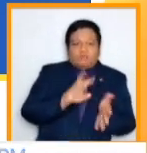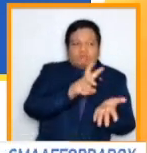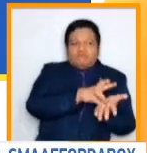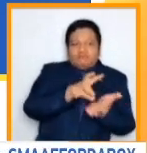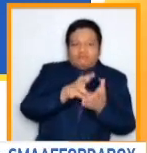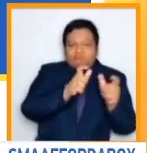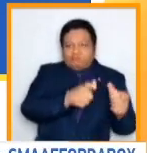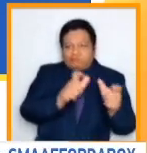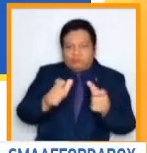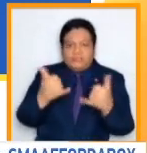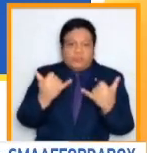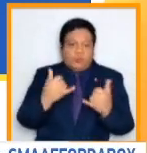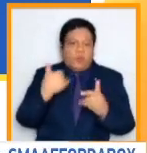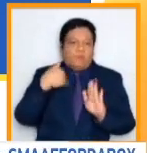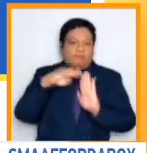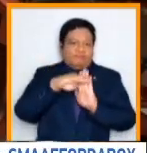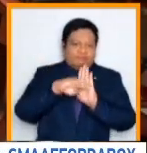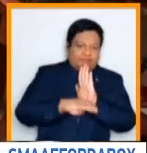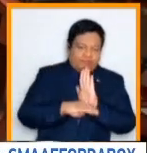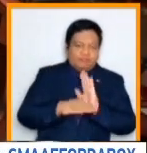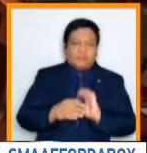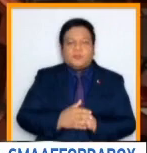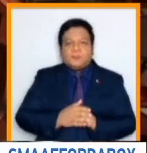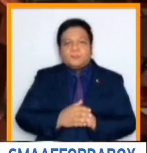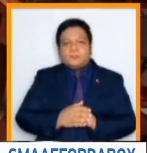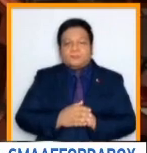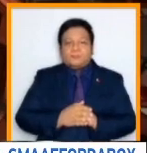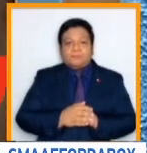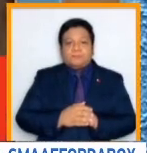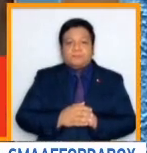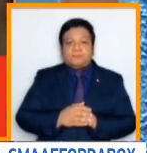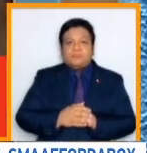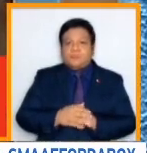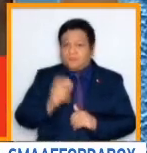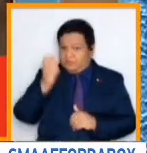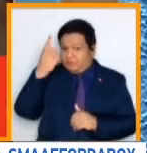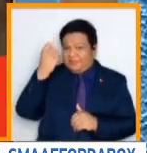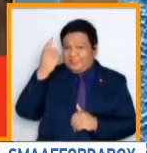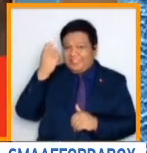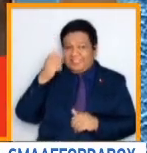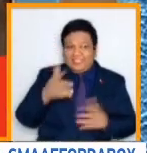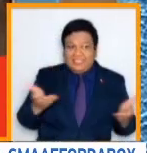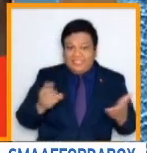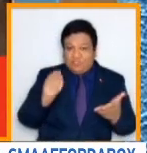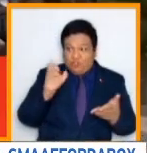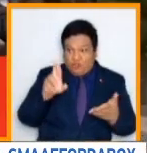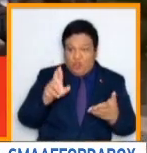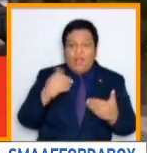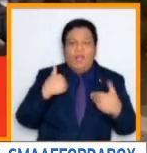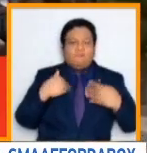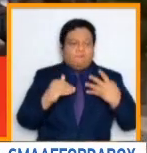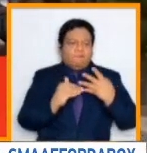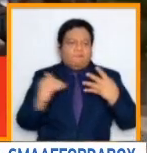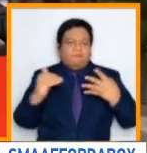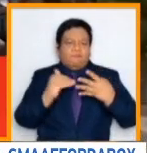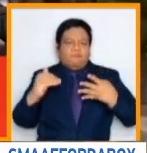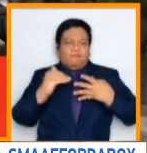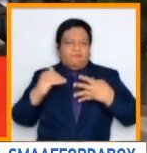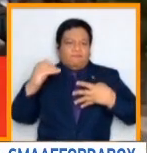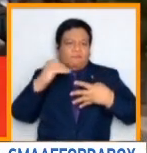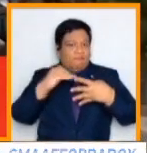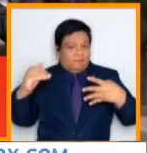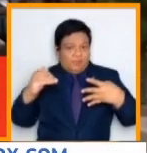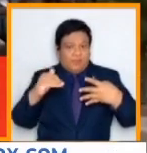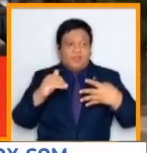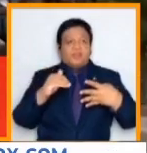kaugnay nito. Magkakaroon ng alert levels na itatakda ng DOH sa mga lugar na isa sa ilalim sa granular